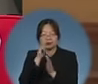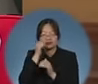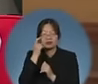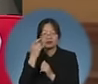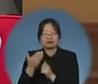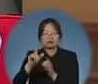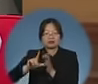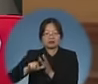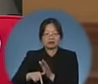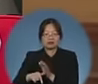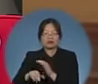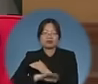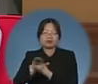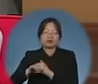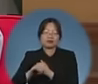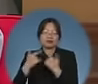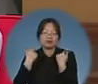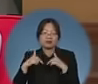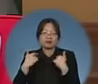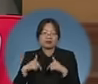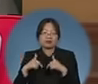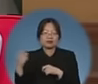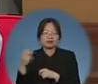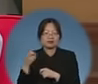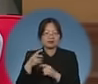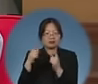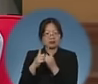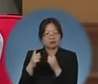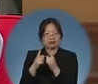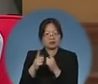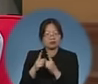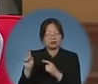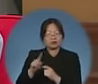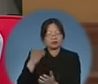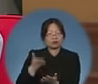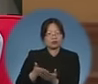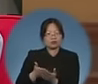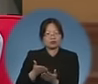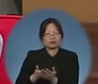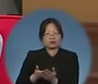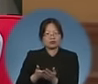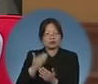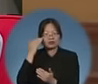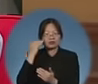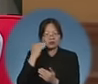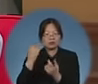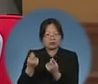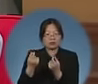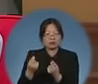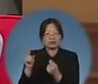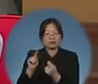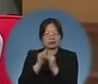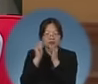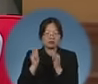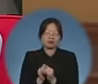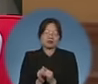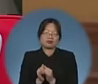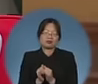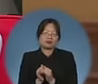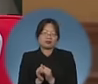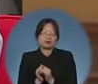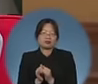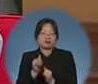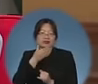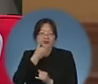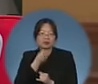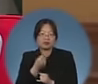얘기죠. 그랬을 때 우리가 늘 자주 접하는 어떤 뉴스. 하지만 한국 같은 어떤 사회가